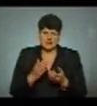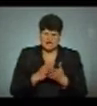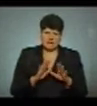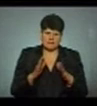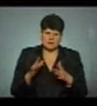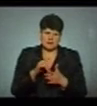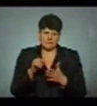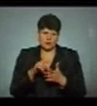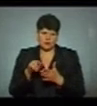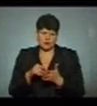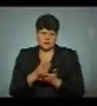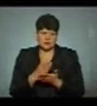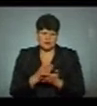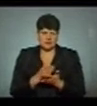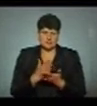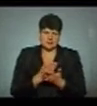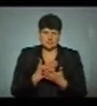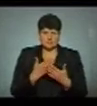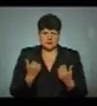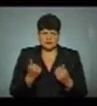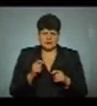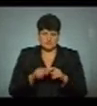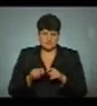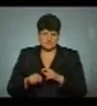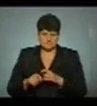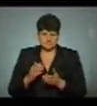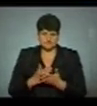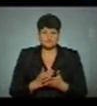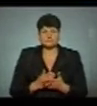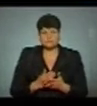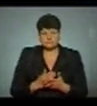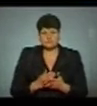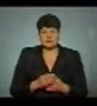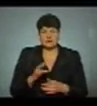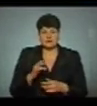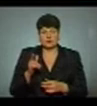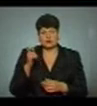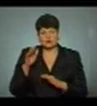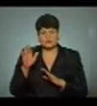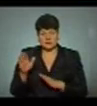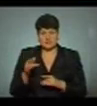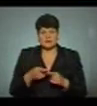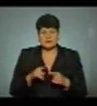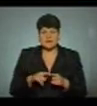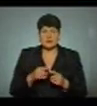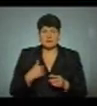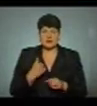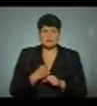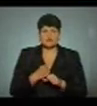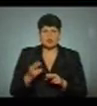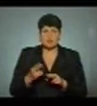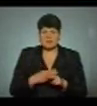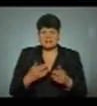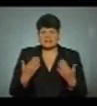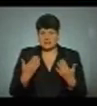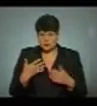є знак питання, де люди обстежуються і ведуться обстеження? Так, ну, Чортків, це ми працюємо без вихідних,